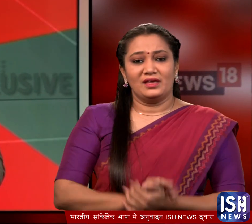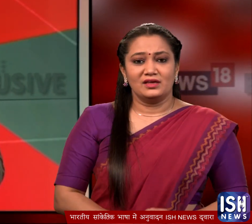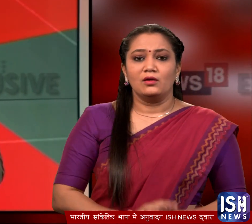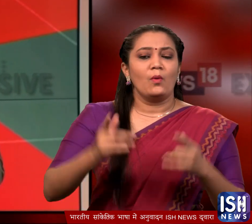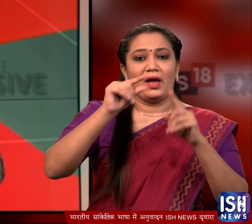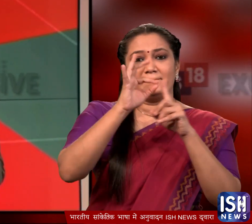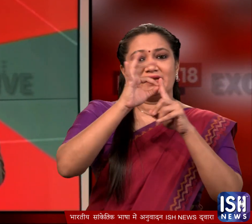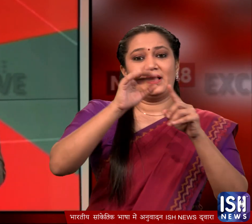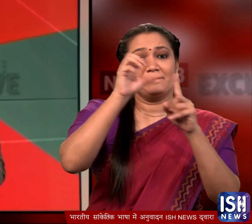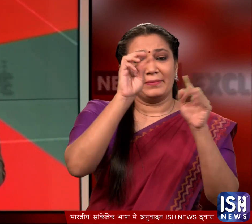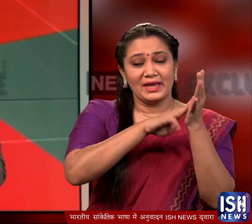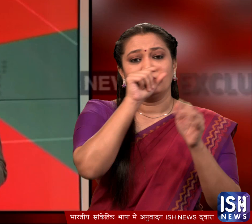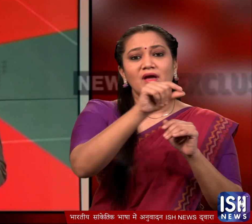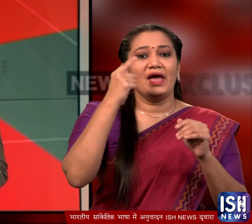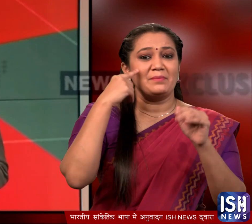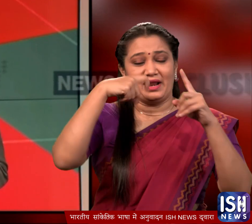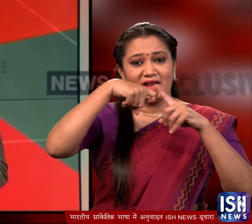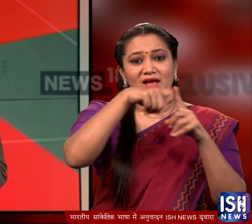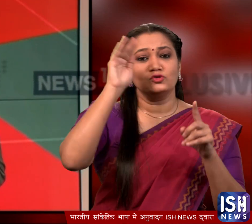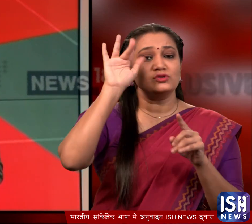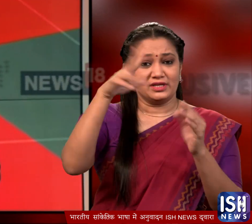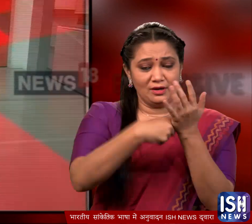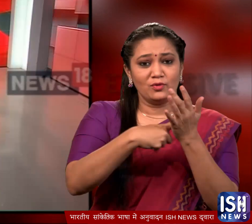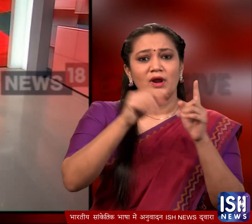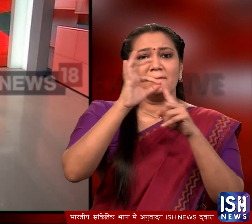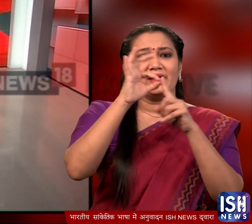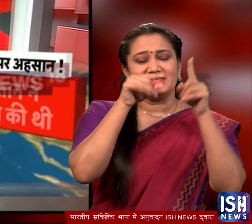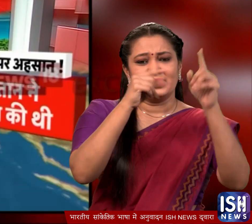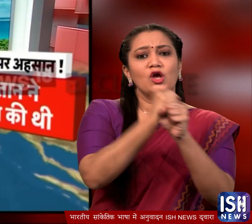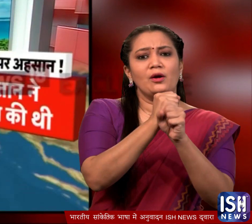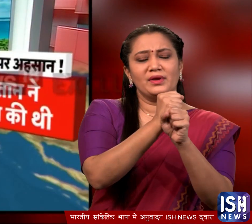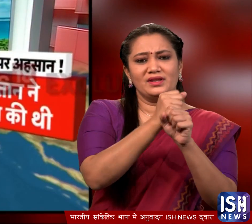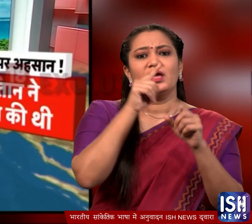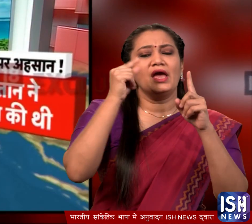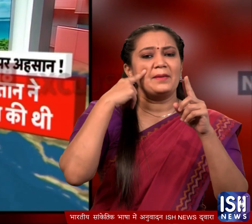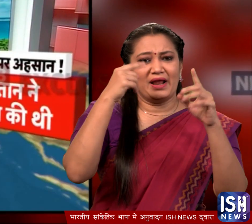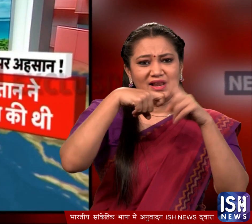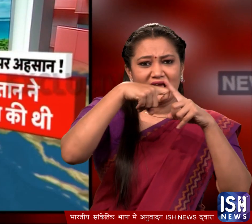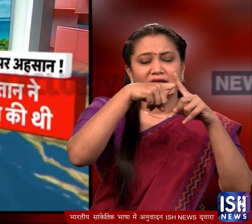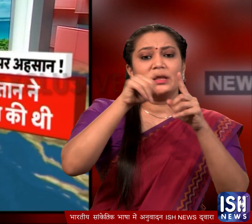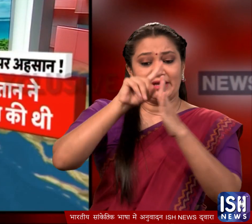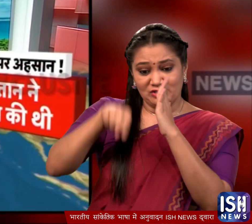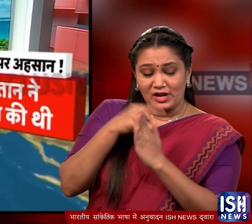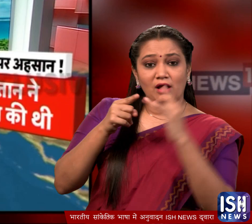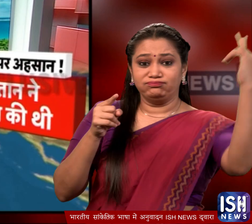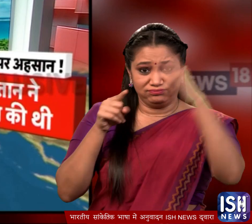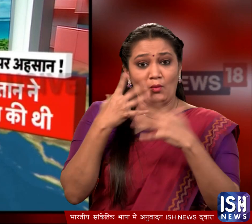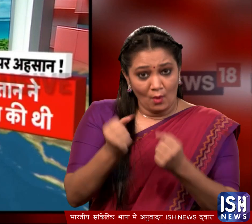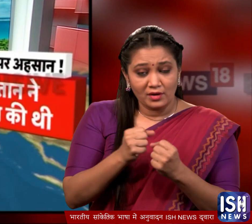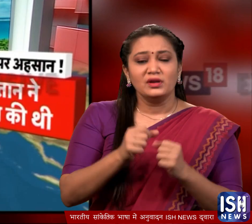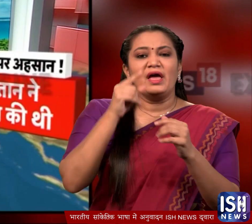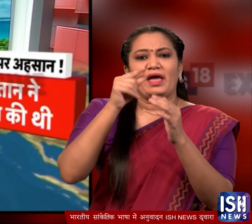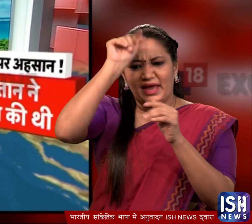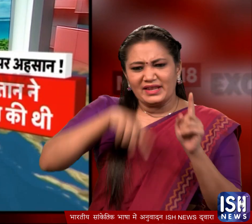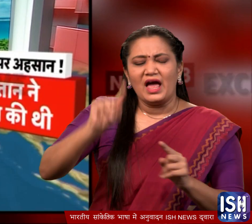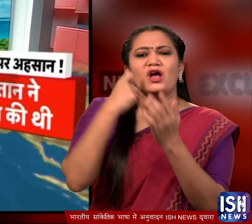हवाई चक्कर काटने से बच गए। न्यूज़ 18 के विक्रांत यादव की रिपोर्ट है कि पाकिस्तान सरकार ने इमरान खान के श्रीलंका दौरे के लिए